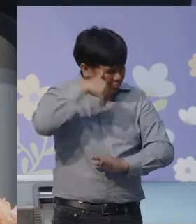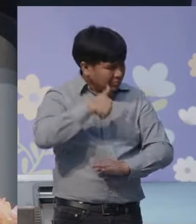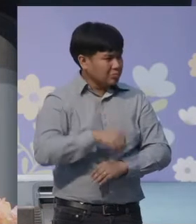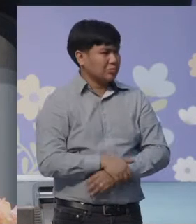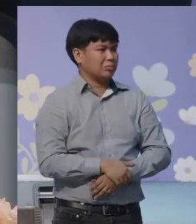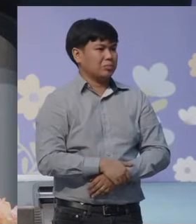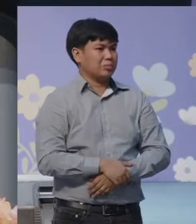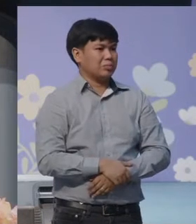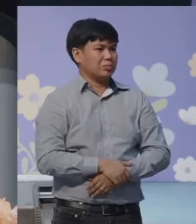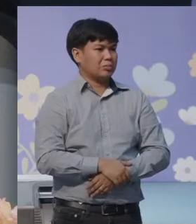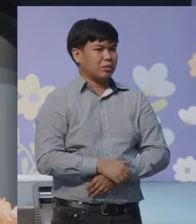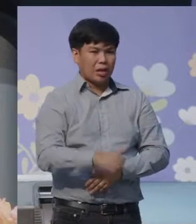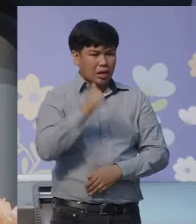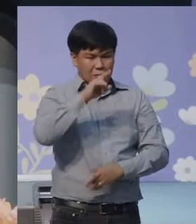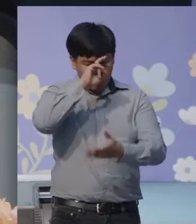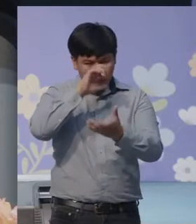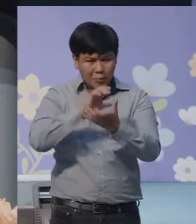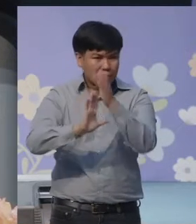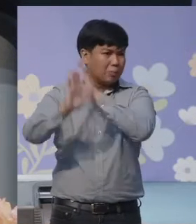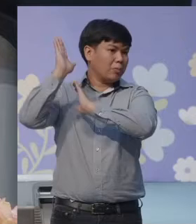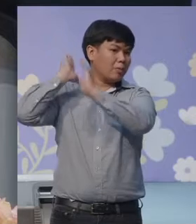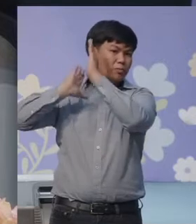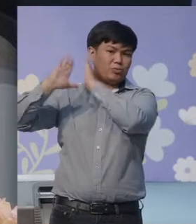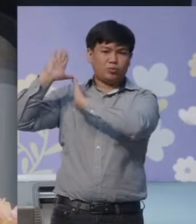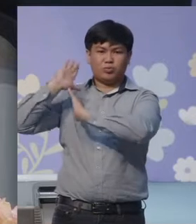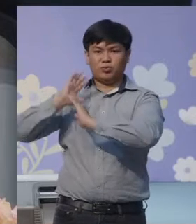hindi maganda ang pamumuhay.